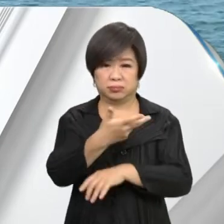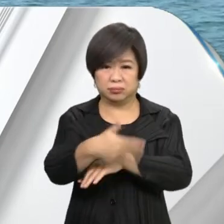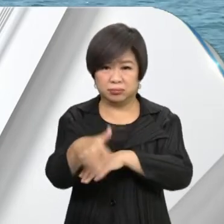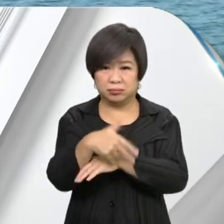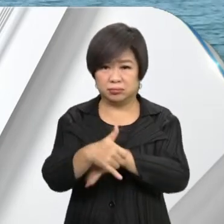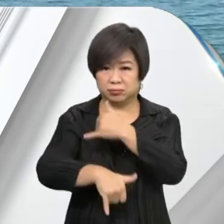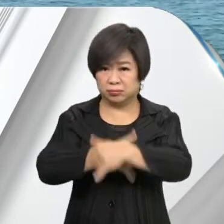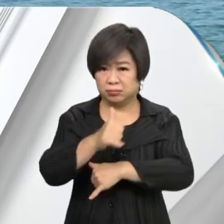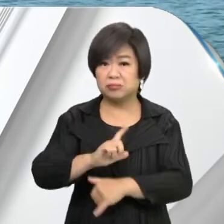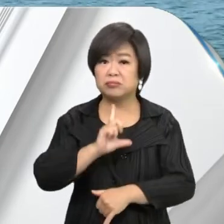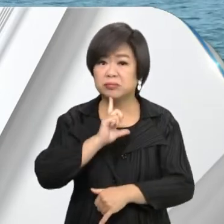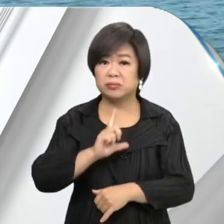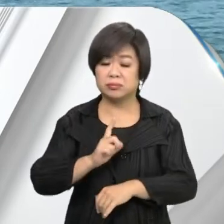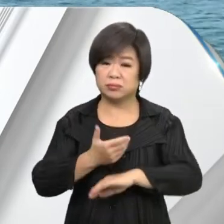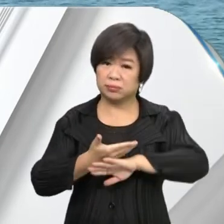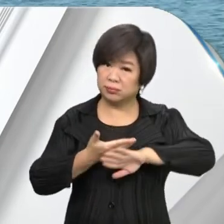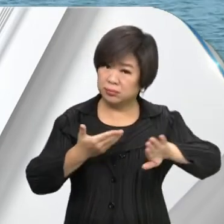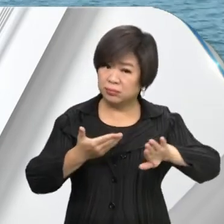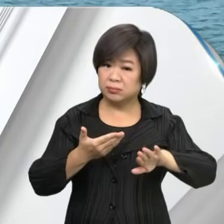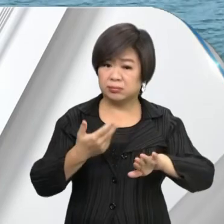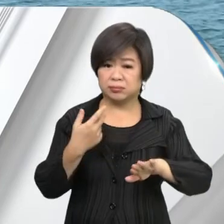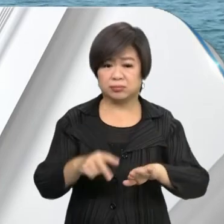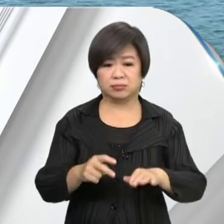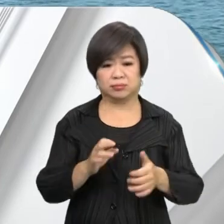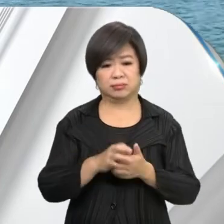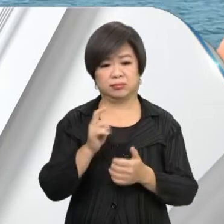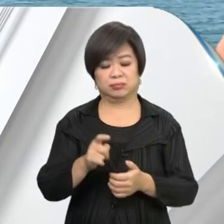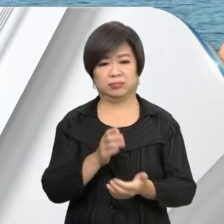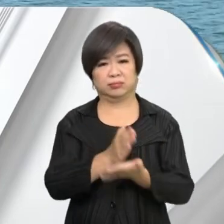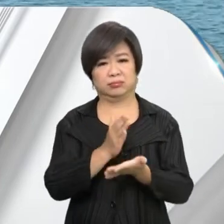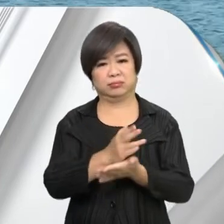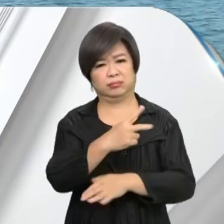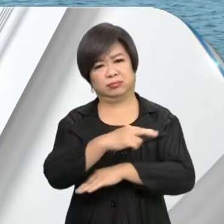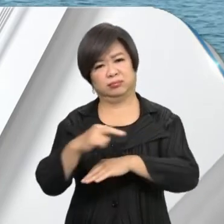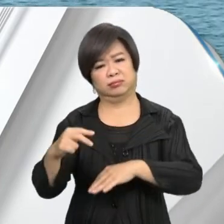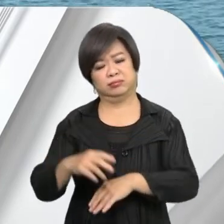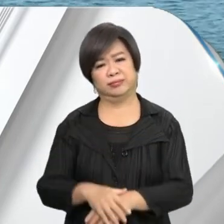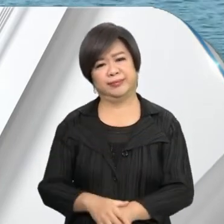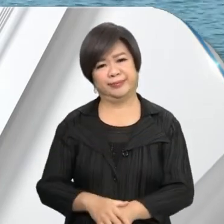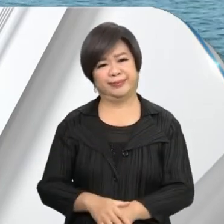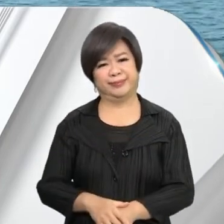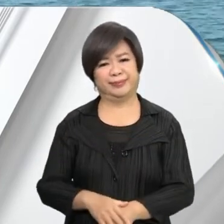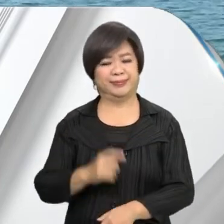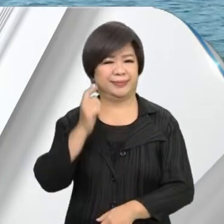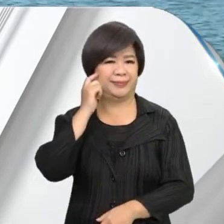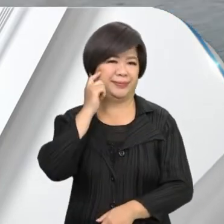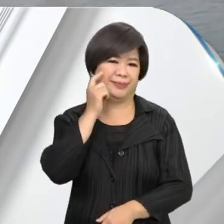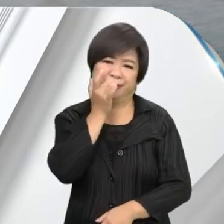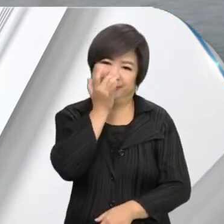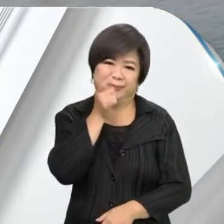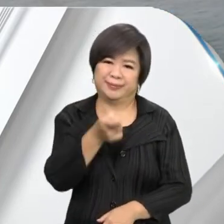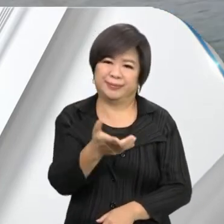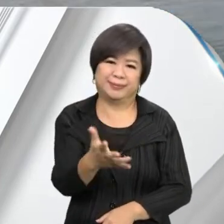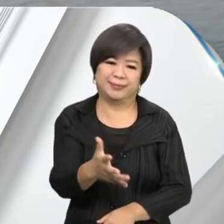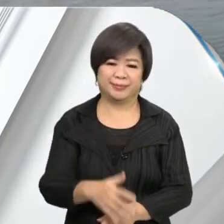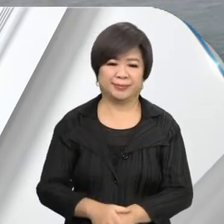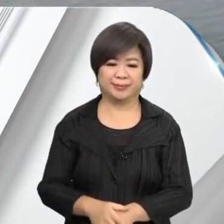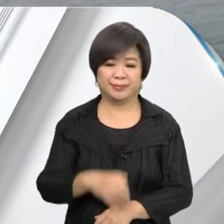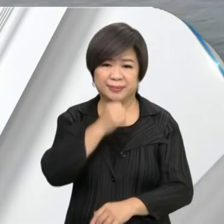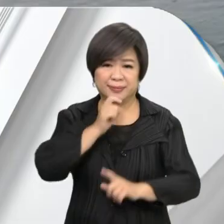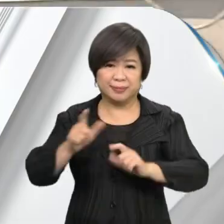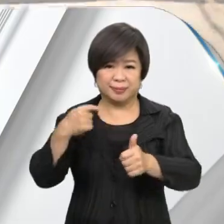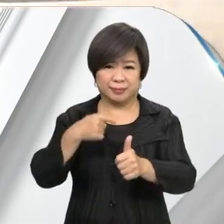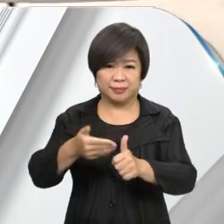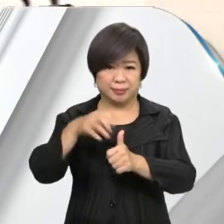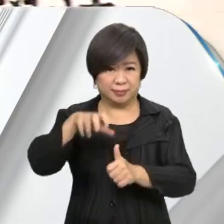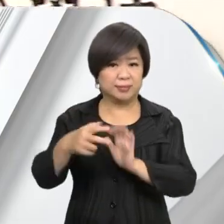一边突然这里禁止游泳的，这个我无法了解。 同县教育处讲，下